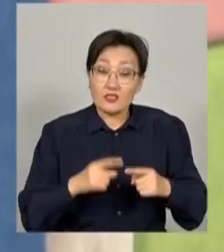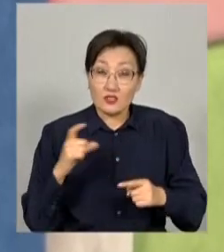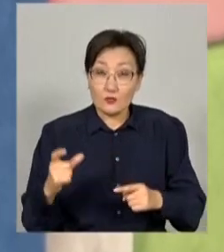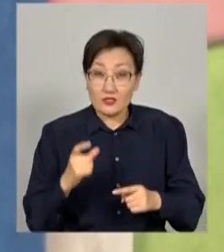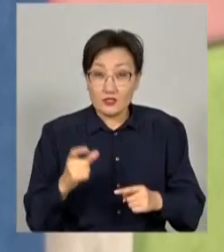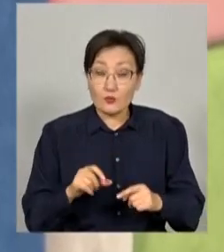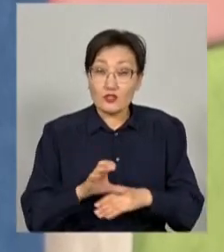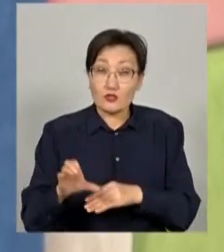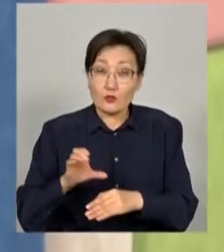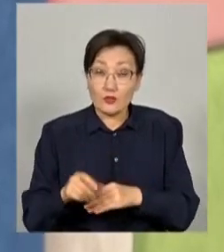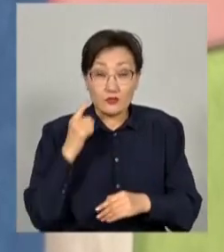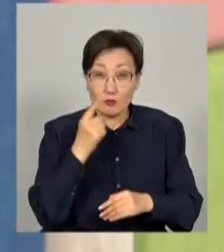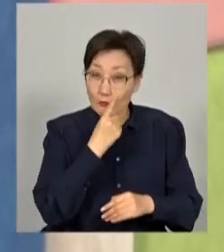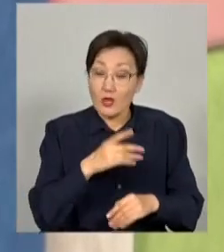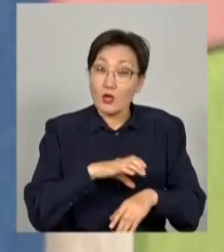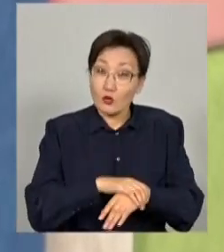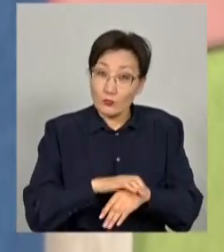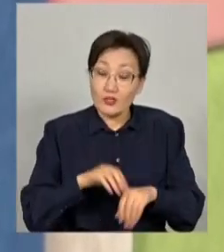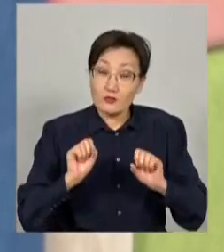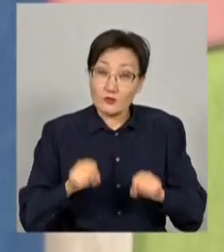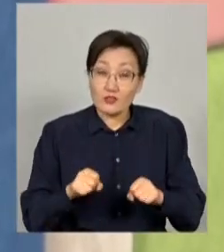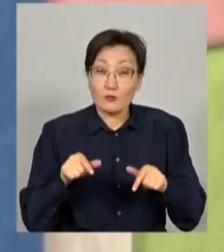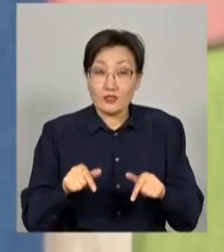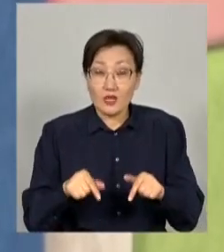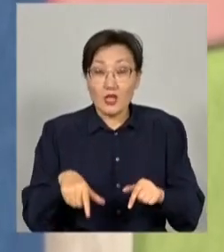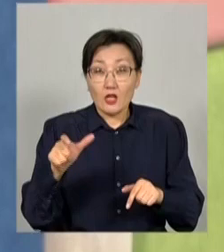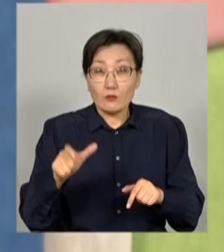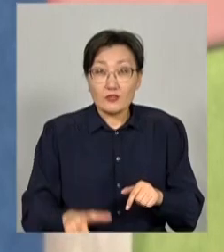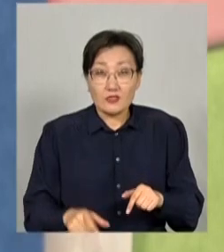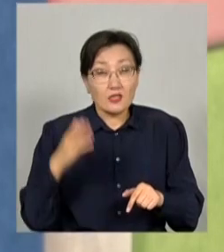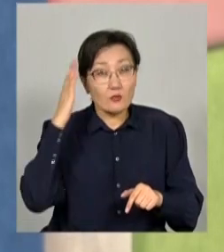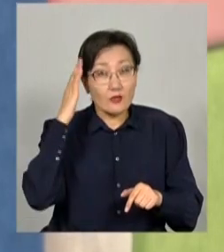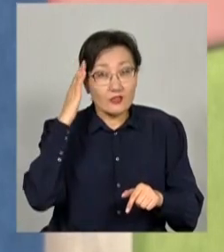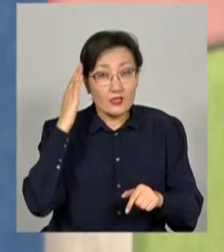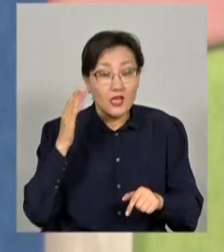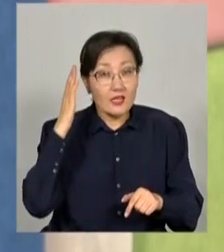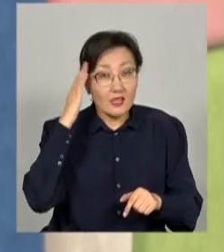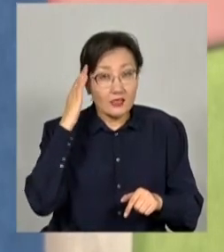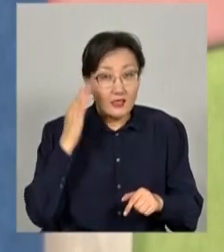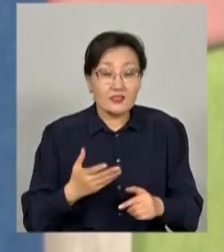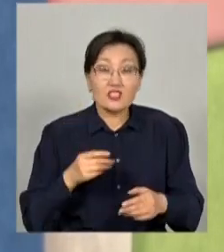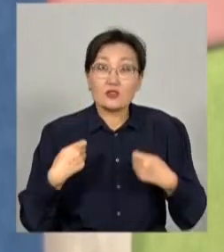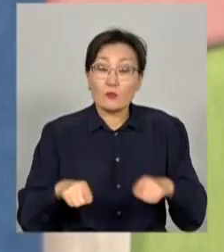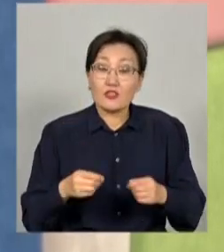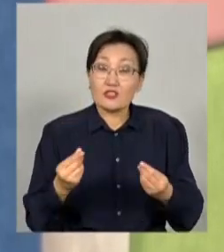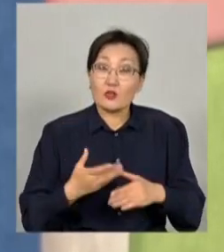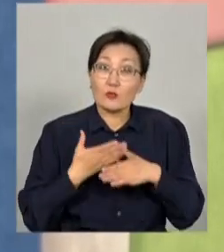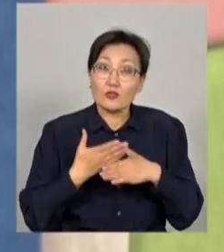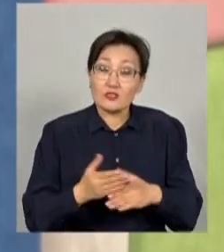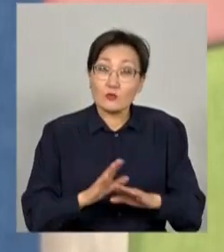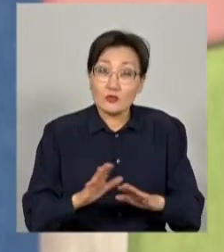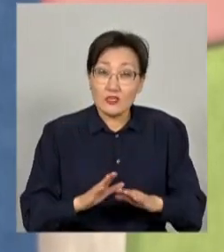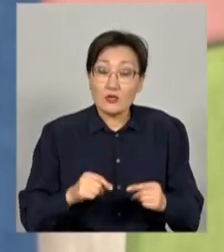экономикада тауарды көзбен көріп, қолмен ұстауға болады. Ал мұнда адам ақылын, жанын, талантын салады. Тек ақшалай ғана көмек көрсетіп